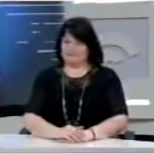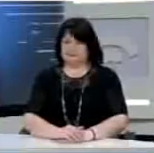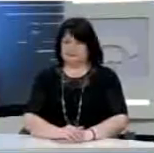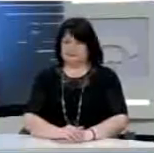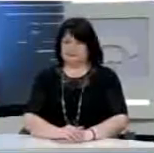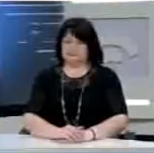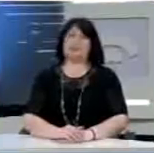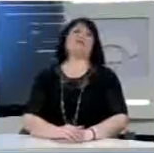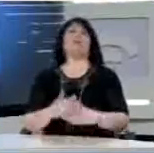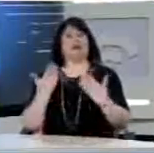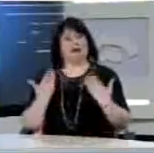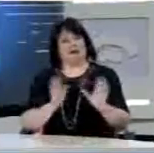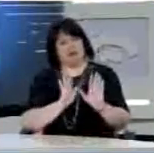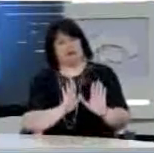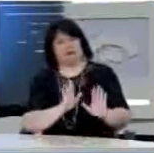Λοιπόν, ακούστε.